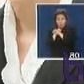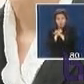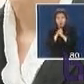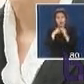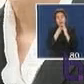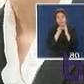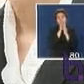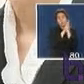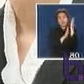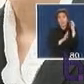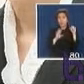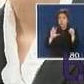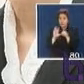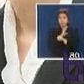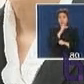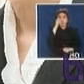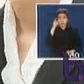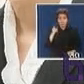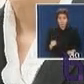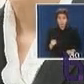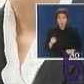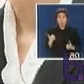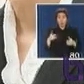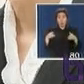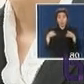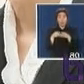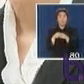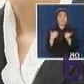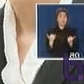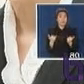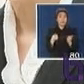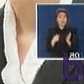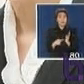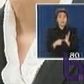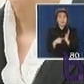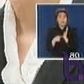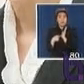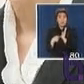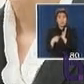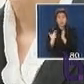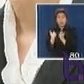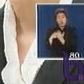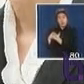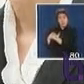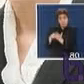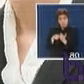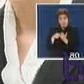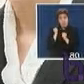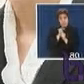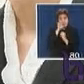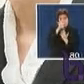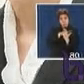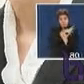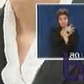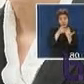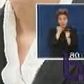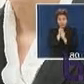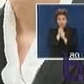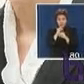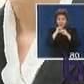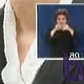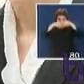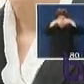รโดยคณะทำงานในชุดนี้นะคะก็จะเสนอแผนเพื่อพัฒนาประเทศทั้งในเชิงของโครงสร้างพื้นฐ